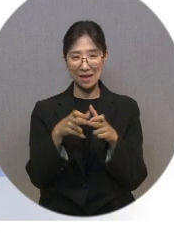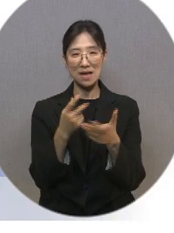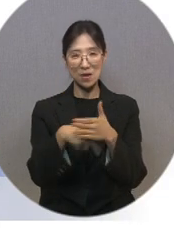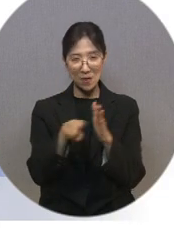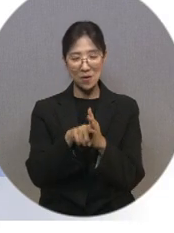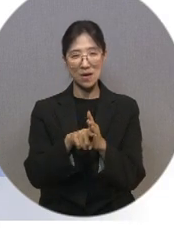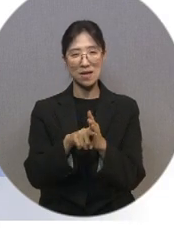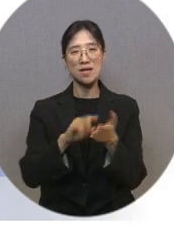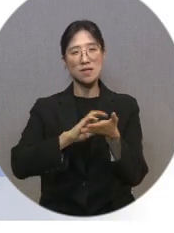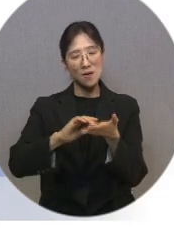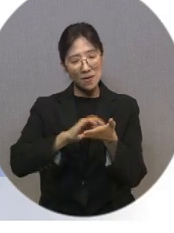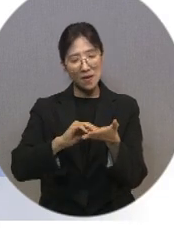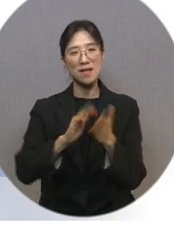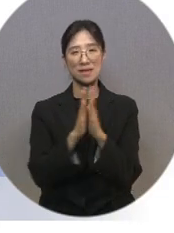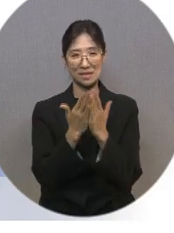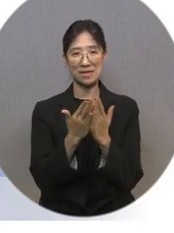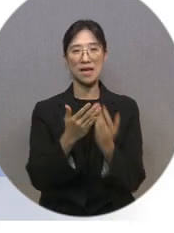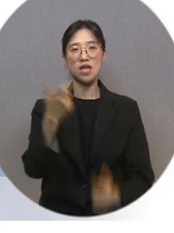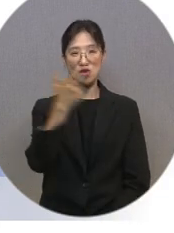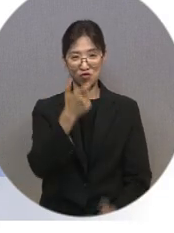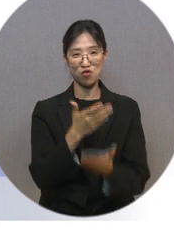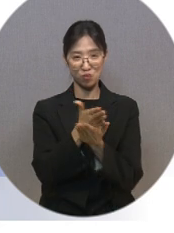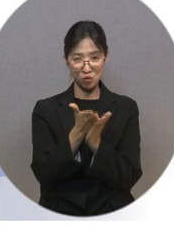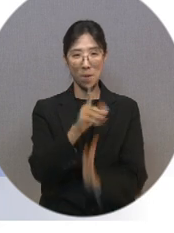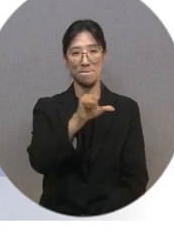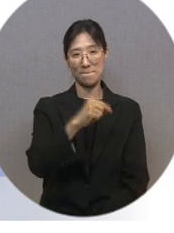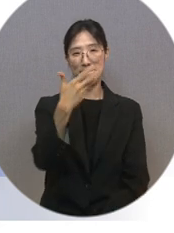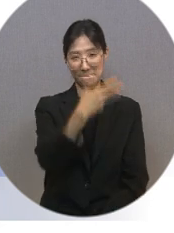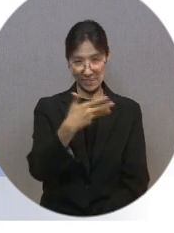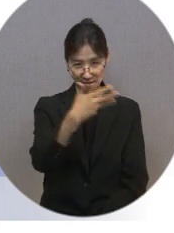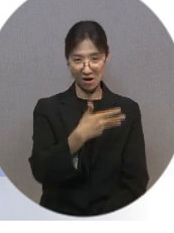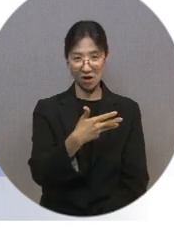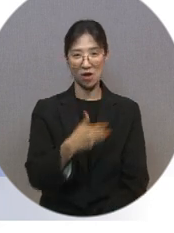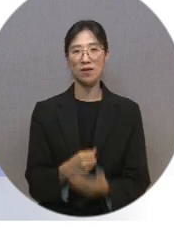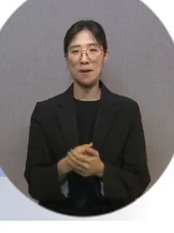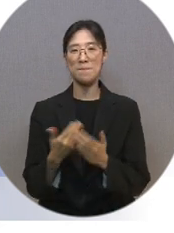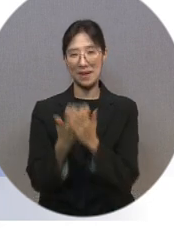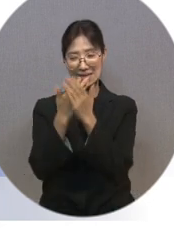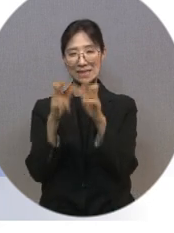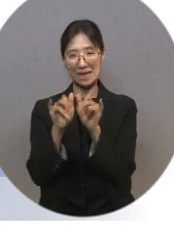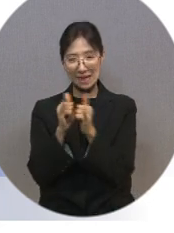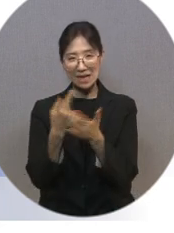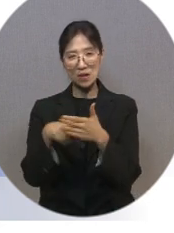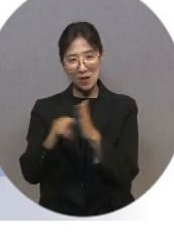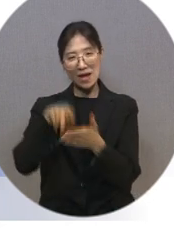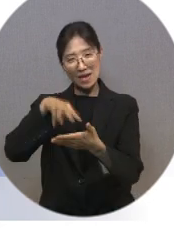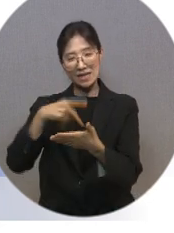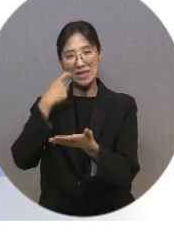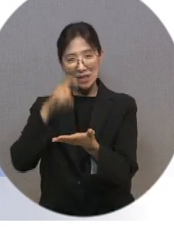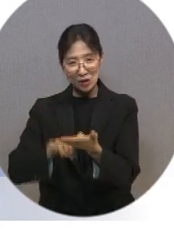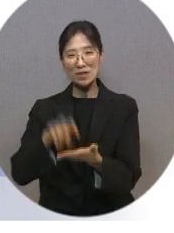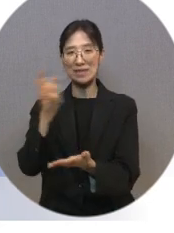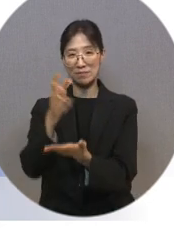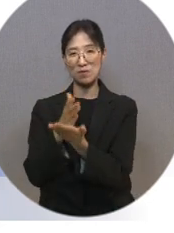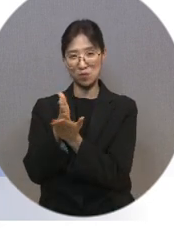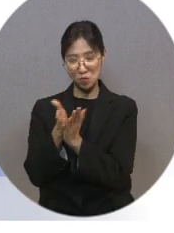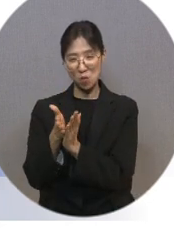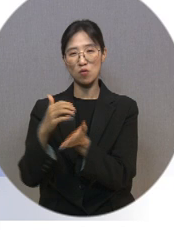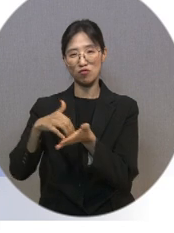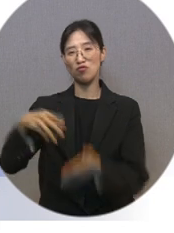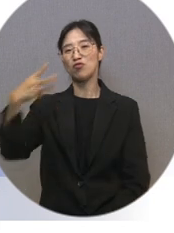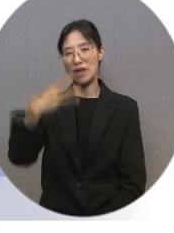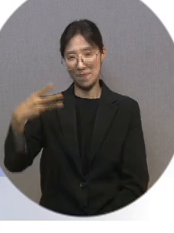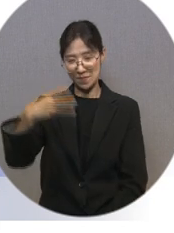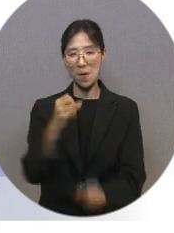위한 점자 라벨 도서 예순 종 천권 발달 장애인을 위한 일기 쉬운책 30서 종 3천